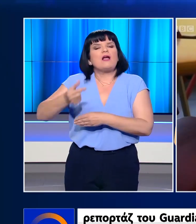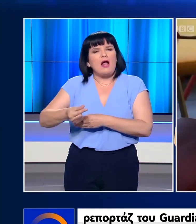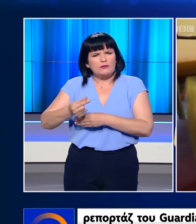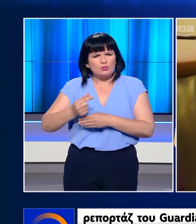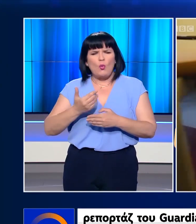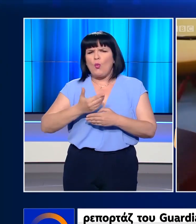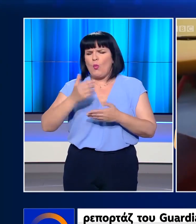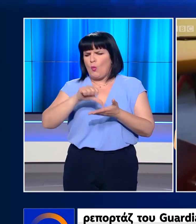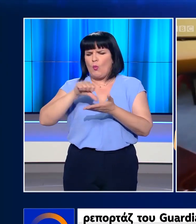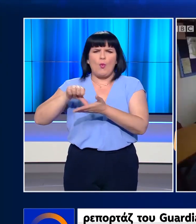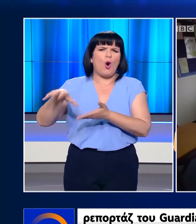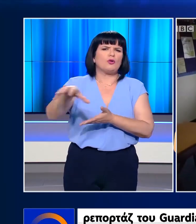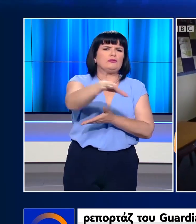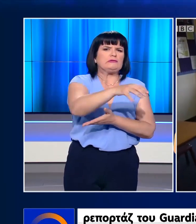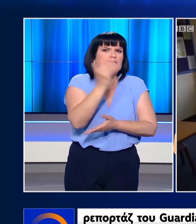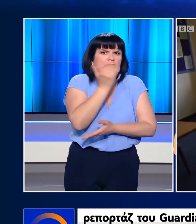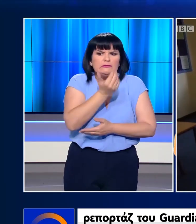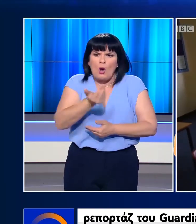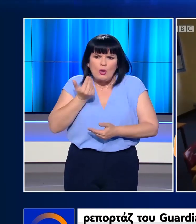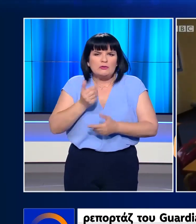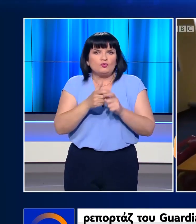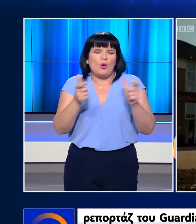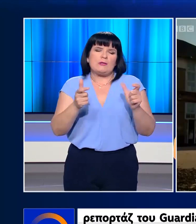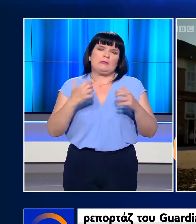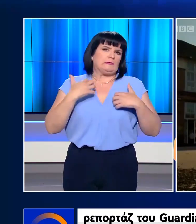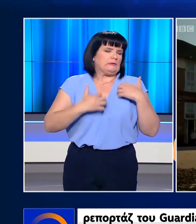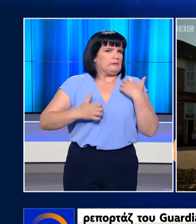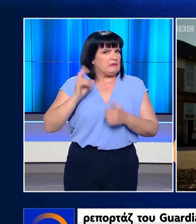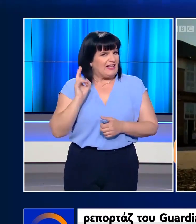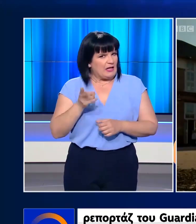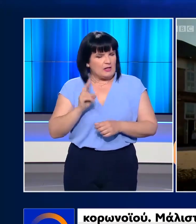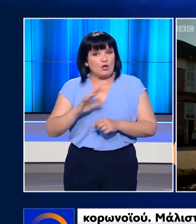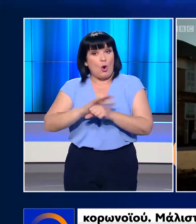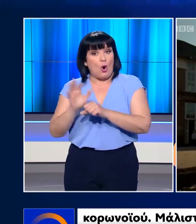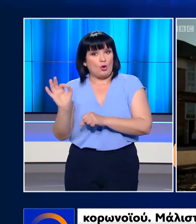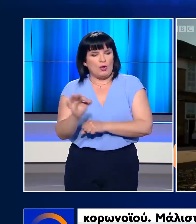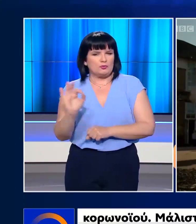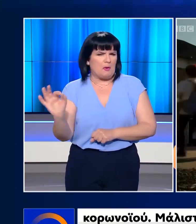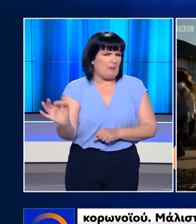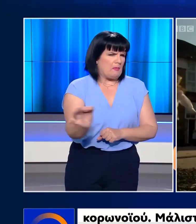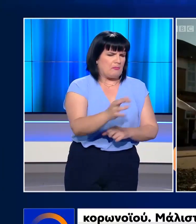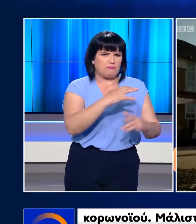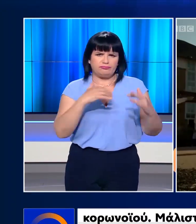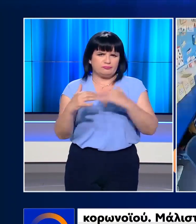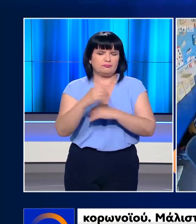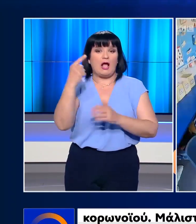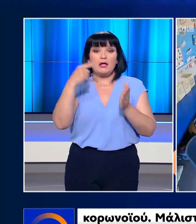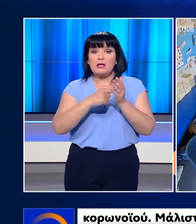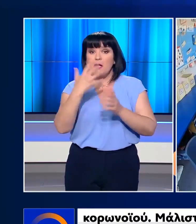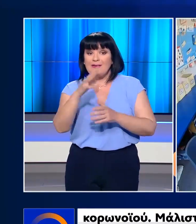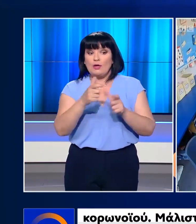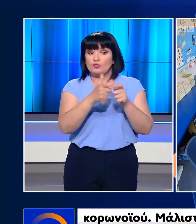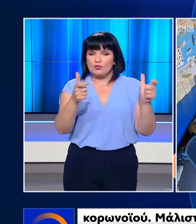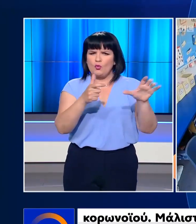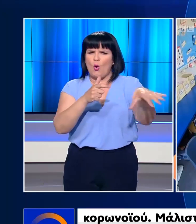συμβούλια μεγάλων πόλεων διαφωνούν με ένα τόσο γρήγορο άνοιγμα, καθώς ενέχει μεγάλο κίνδυνο εξάπλωσης του κορονοϊού. Μάλιστα, πάνω από 1.500